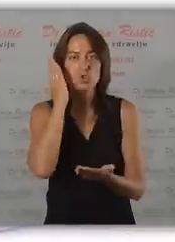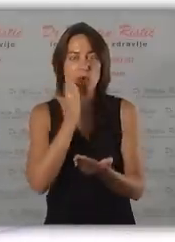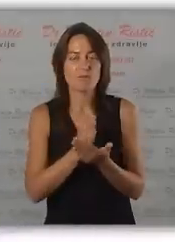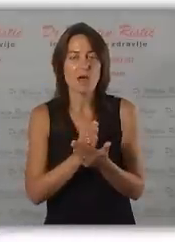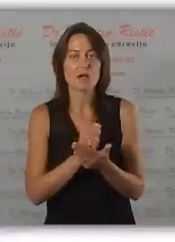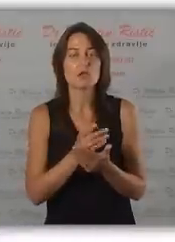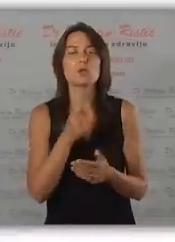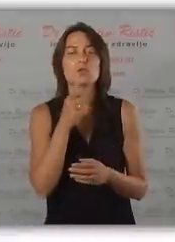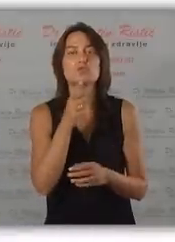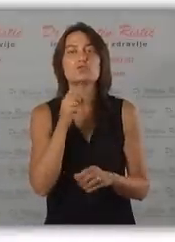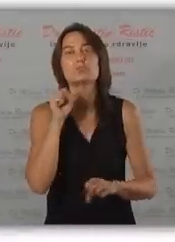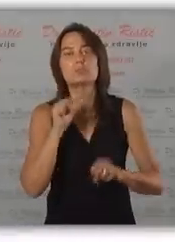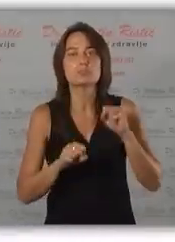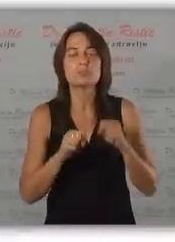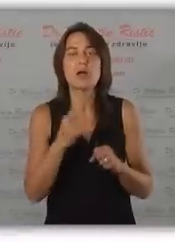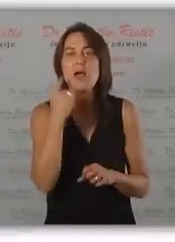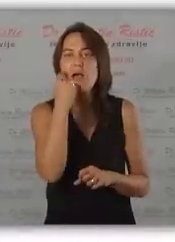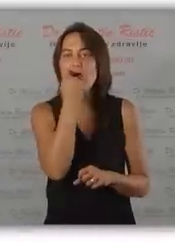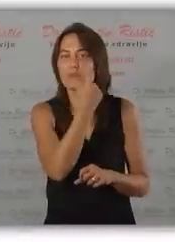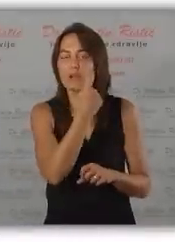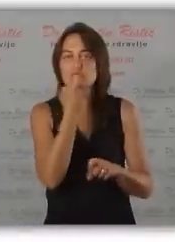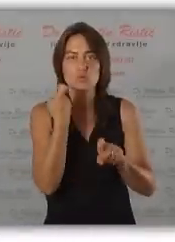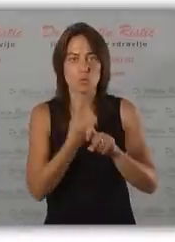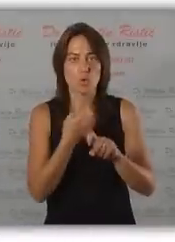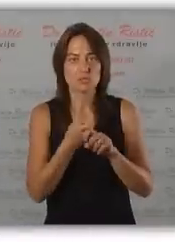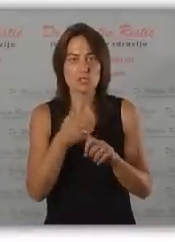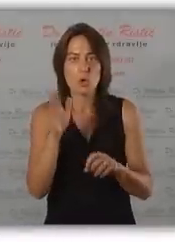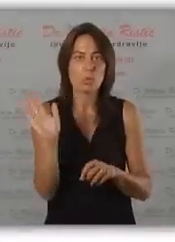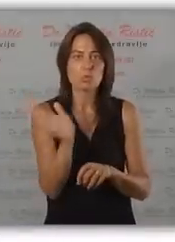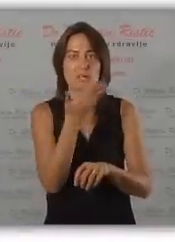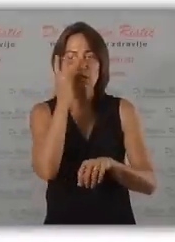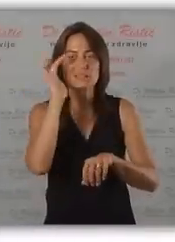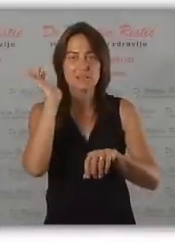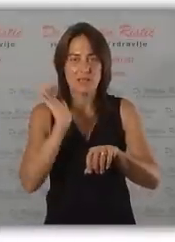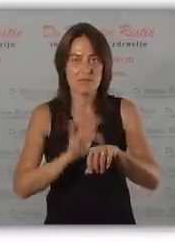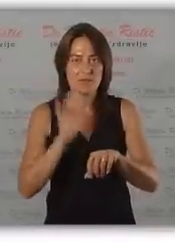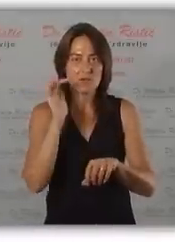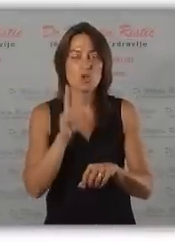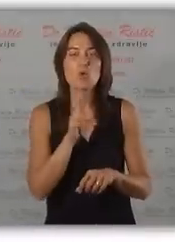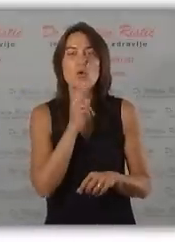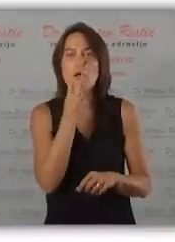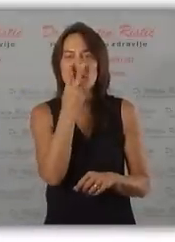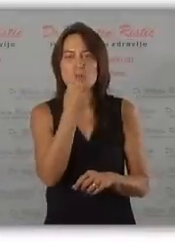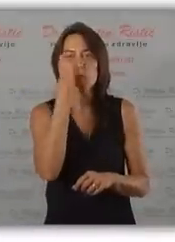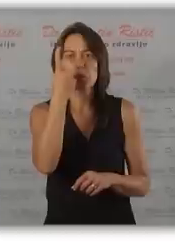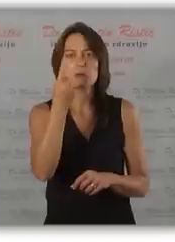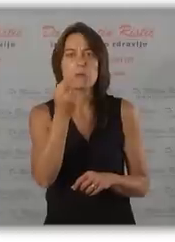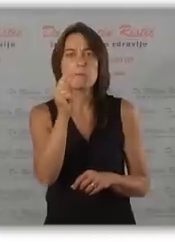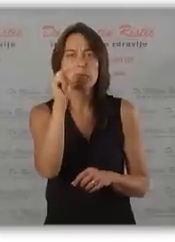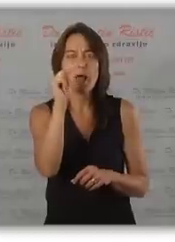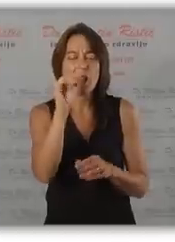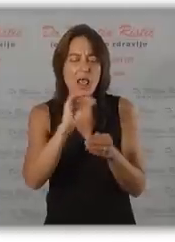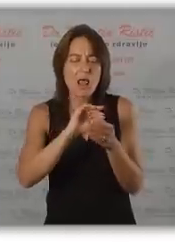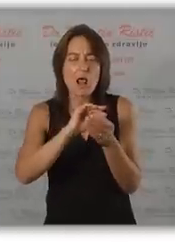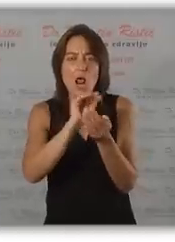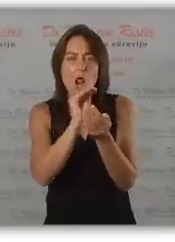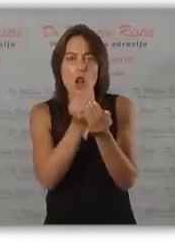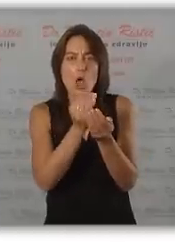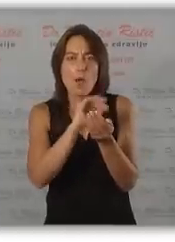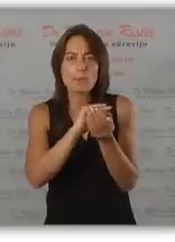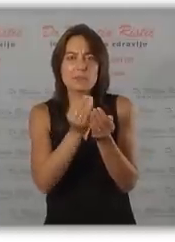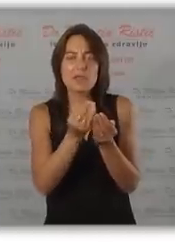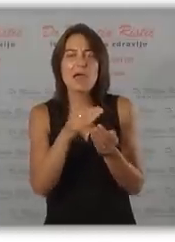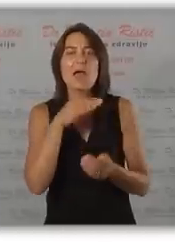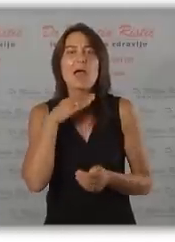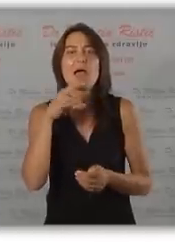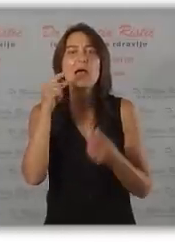ulazi odgovarajućom metodom u viličnu kost, uklanja se taj infektivni proces koji je u vidu jedne male loptice